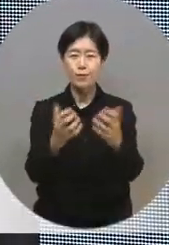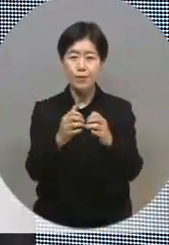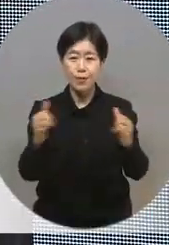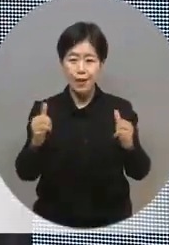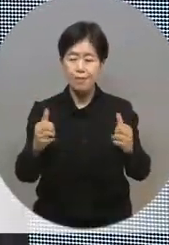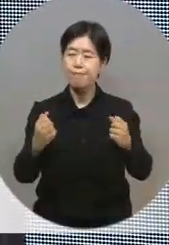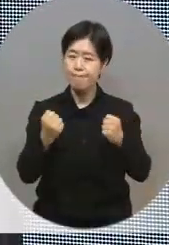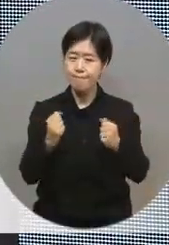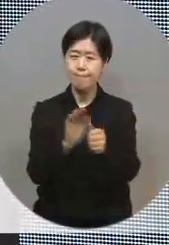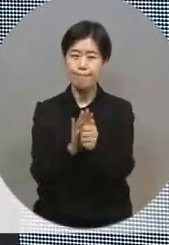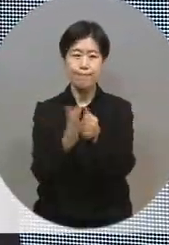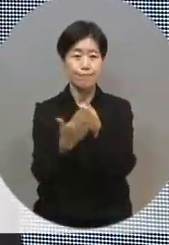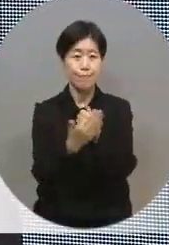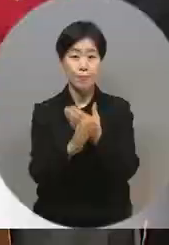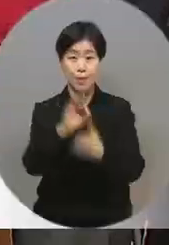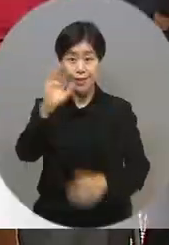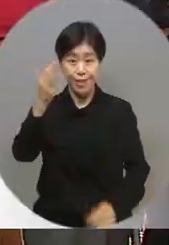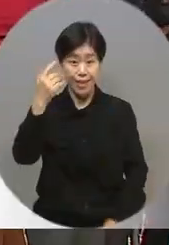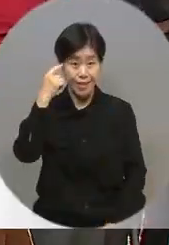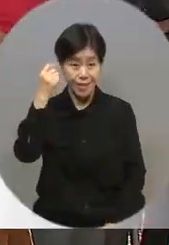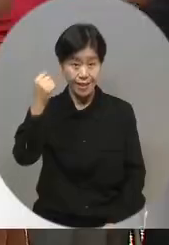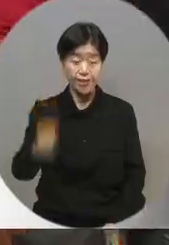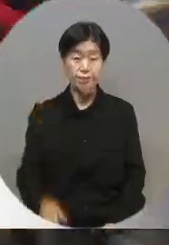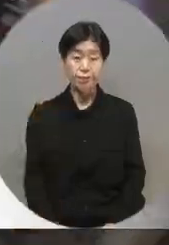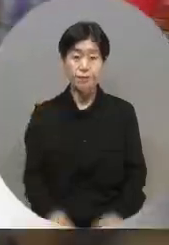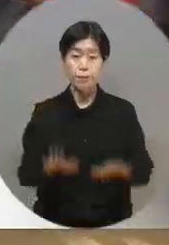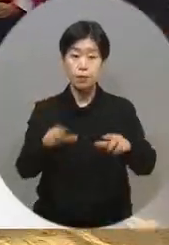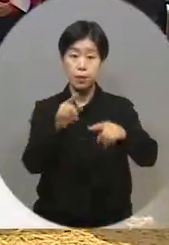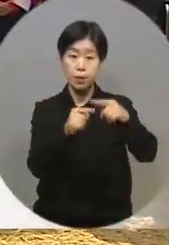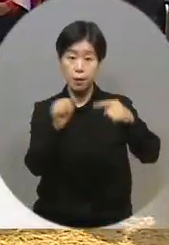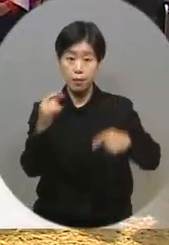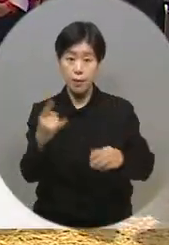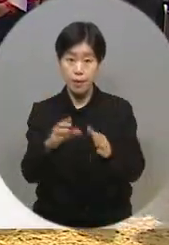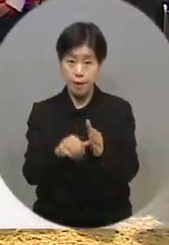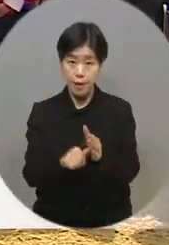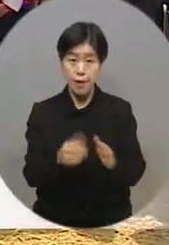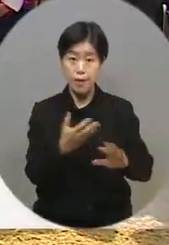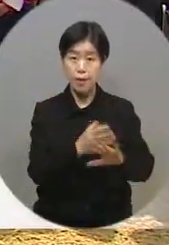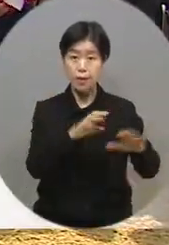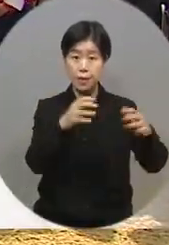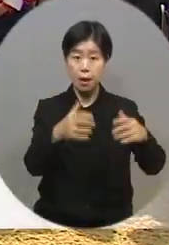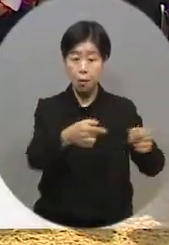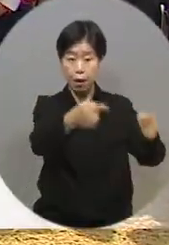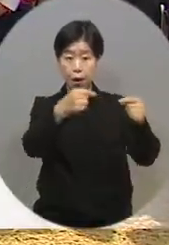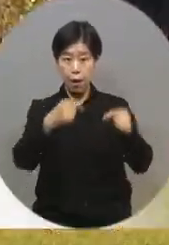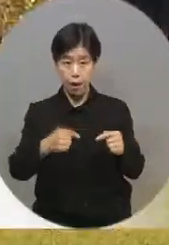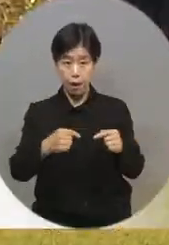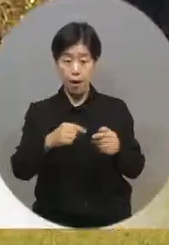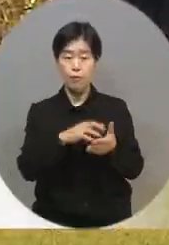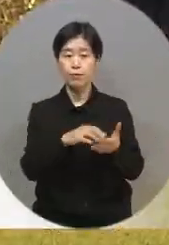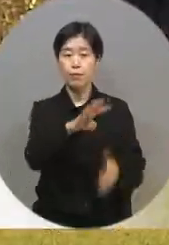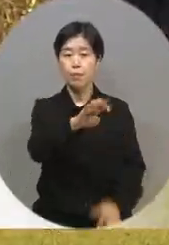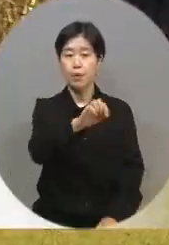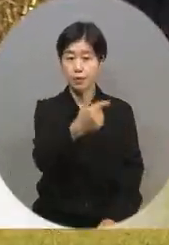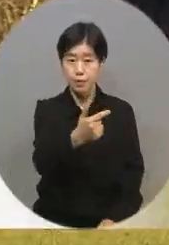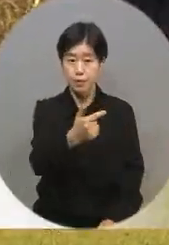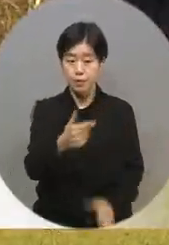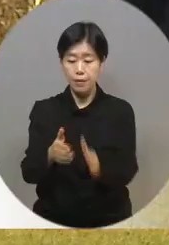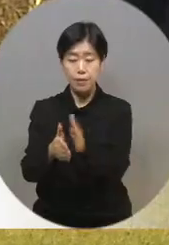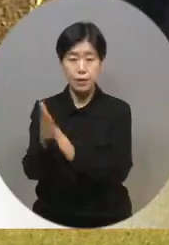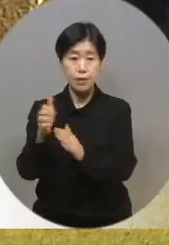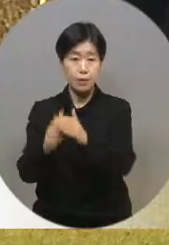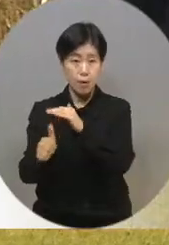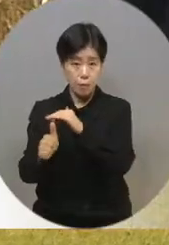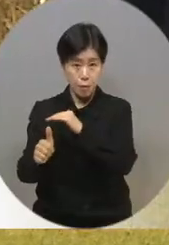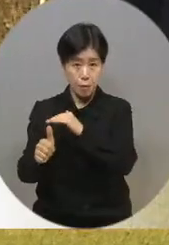힘을 합하면 된다고 생각합니다. 이번 대회는 외국에서 출전한 46명의 선수와 각 시도를 대표하는